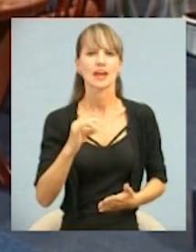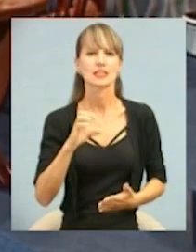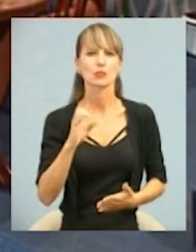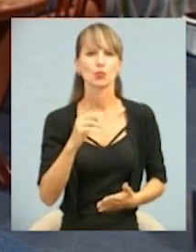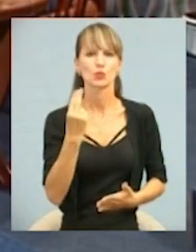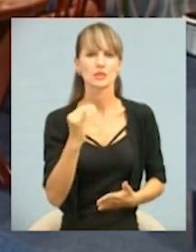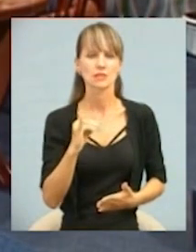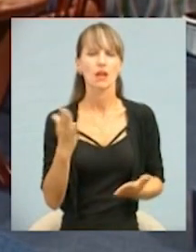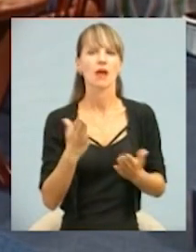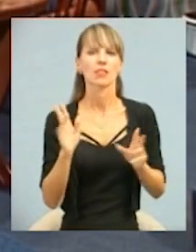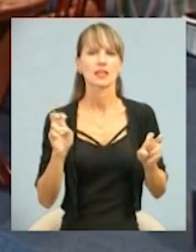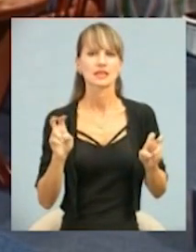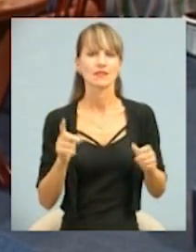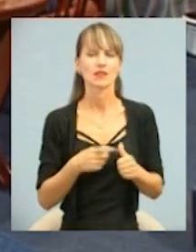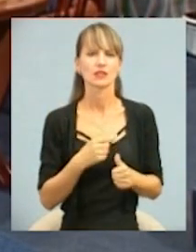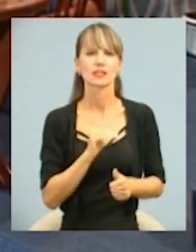як він називається?